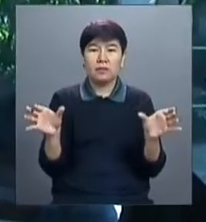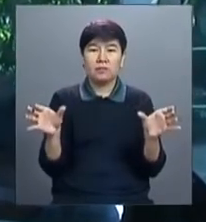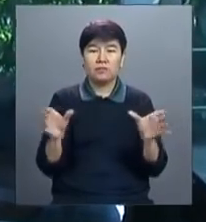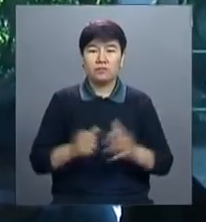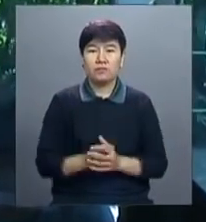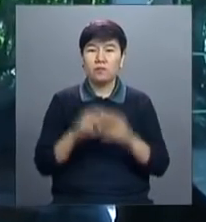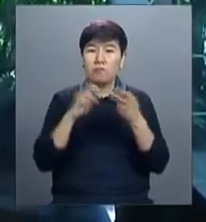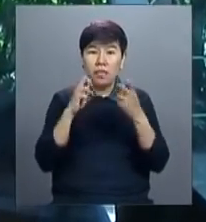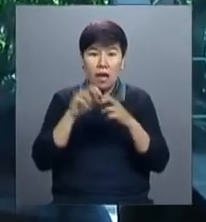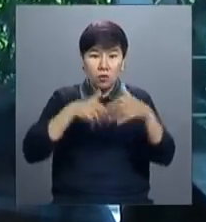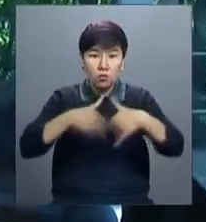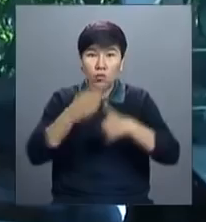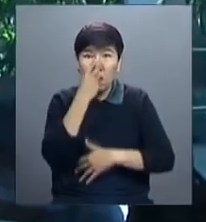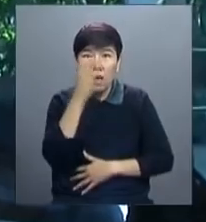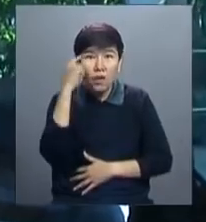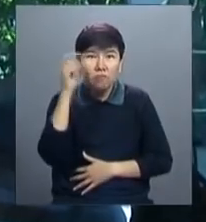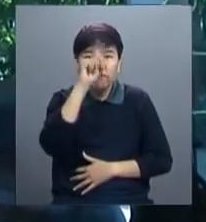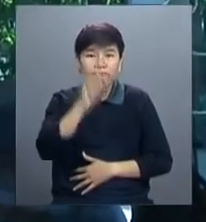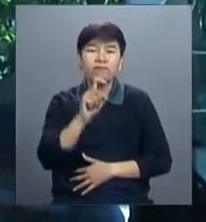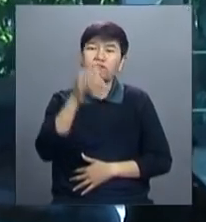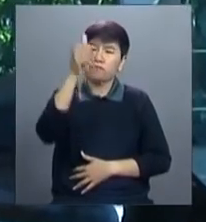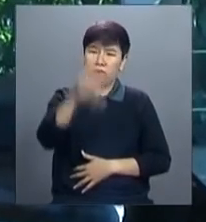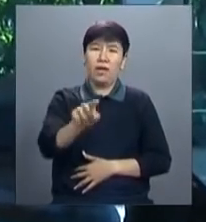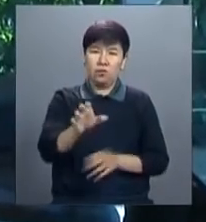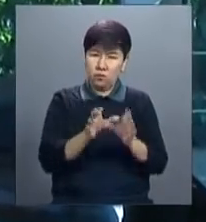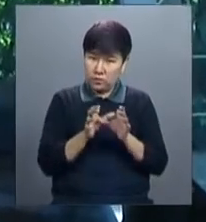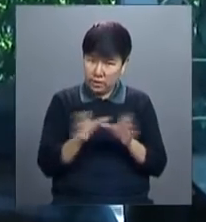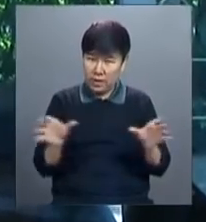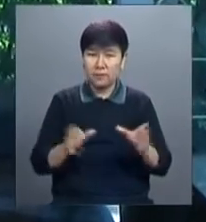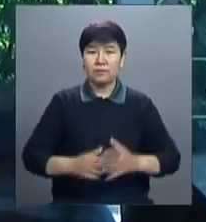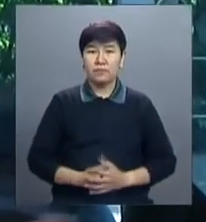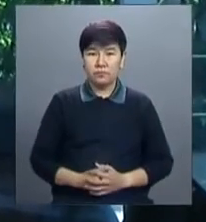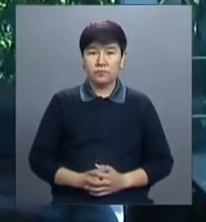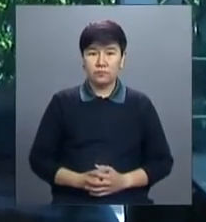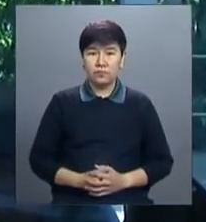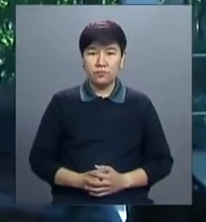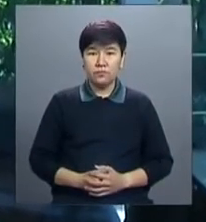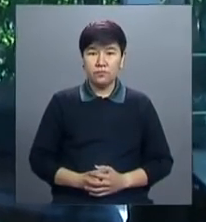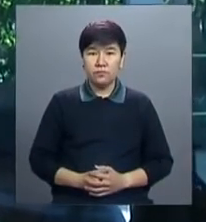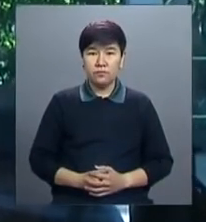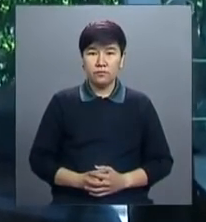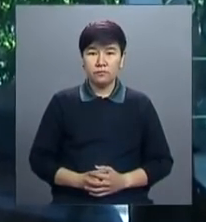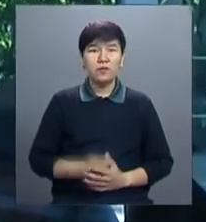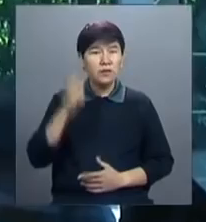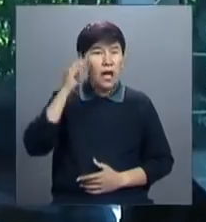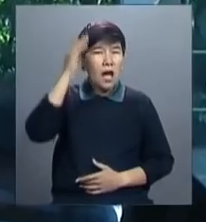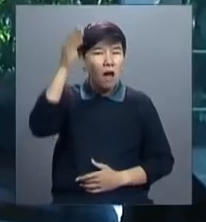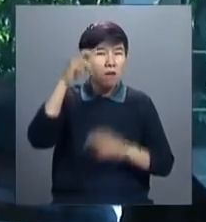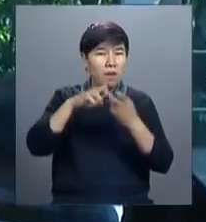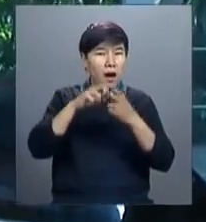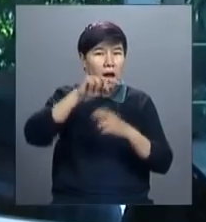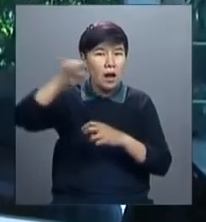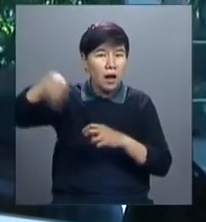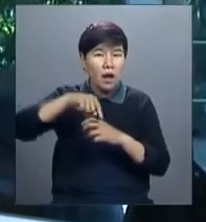าให้เกิดความสับสนอย่าให้เกิดความปัญหาเกิดขึ้นได้ไม่งั้นในอนาคตก็อาจจะมีการร้องเรียนนะฮะแล้วก็มีการพูดถึง